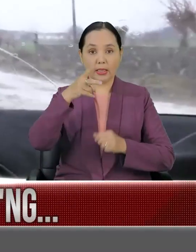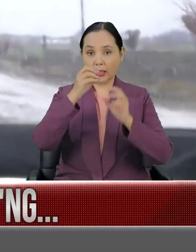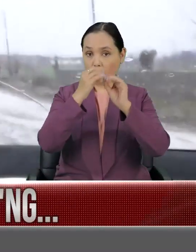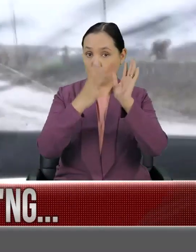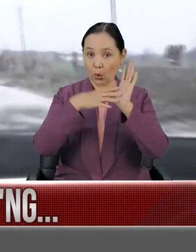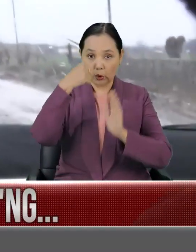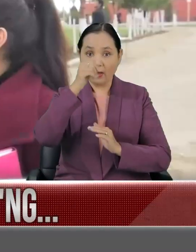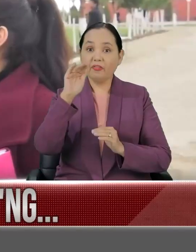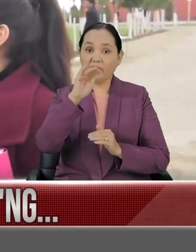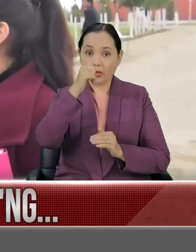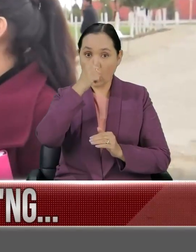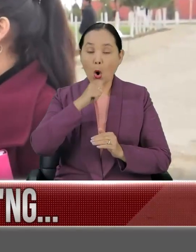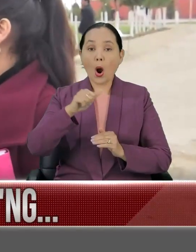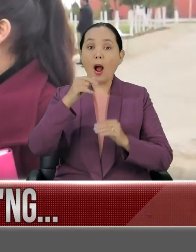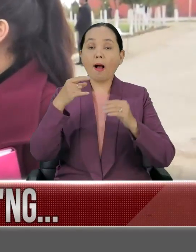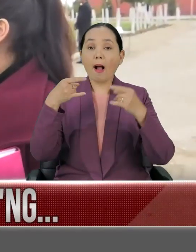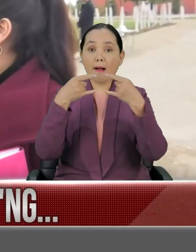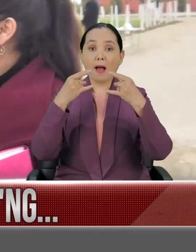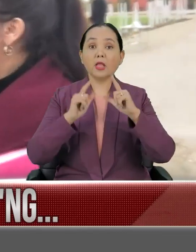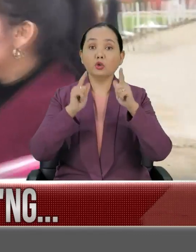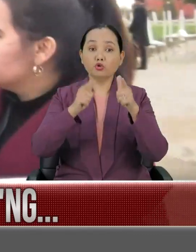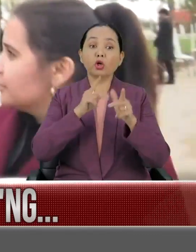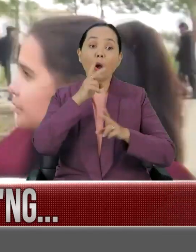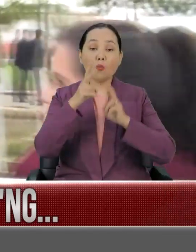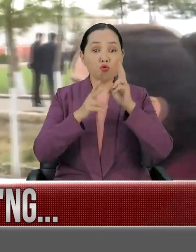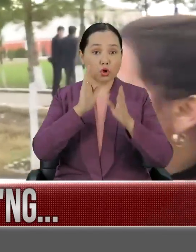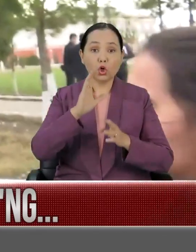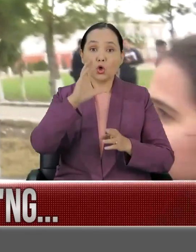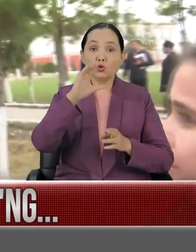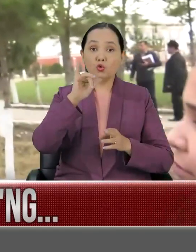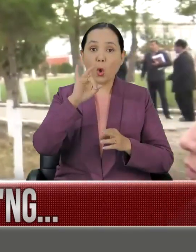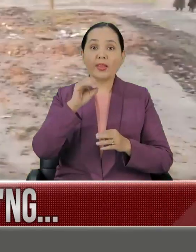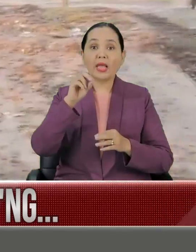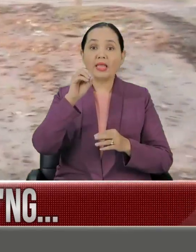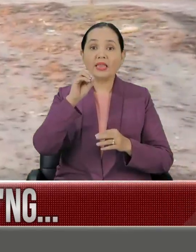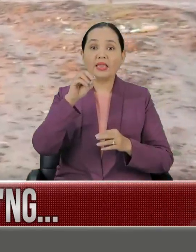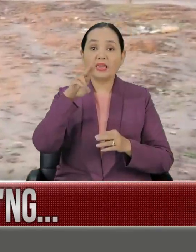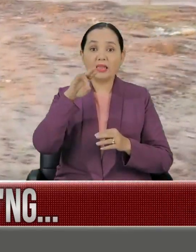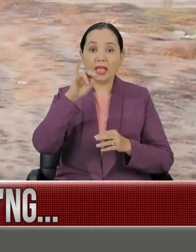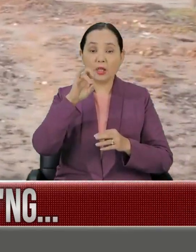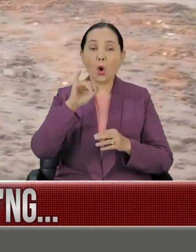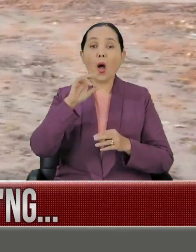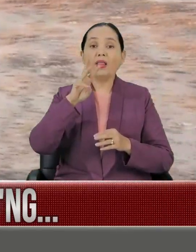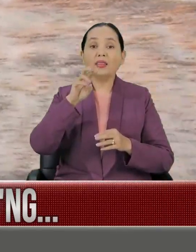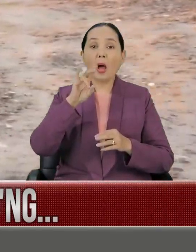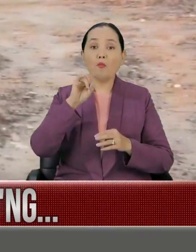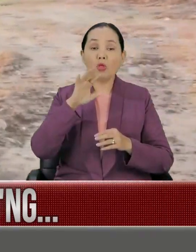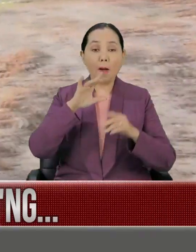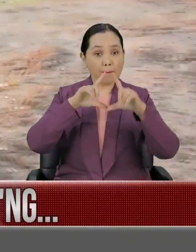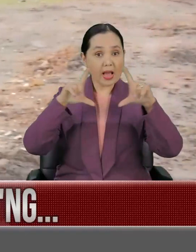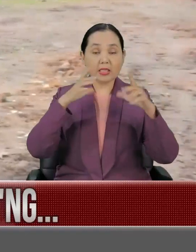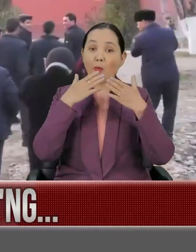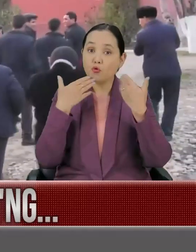2019 yilning fevral oyida kanalimizga kelib tushgan murojaat bo'yicha Surxondaryo viloyati Denov tumani Namuna mahallasida maktab yo'qligi